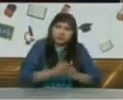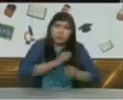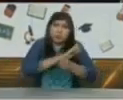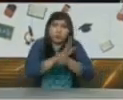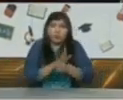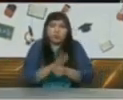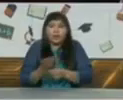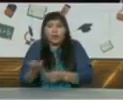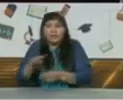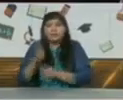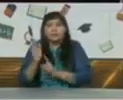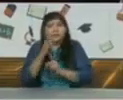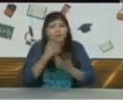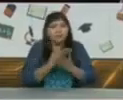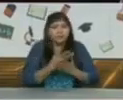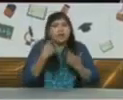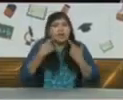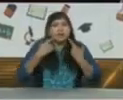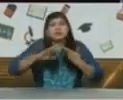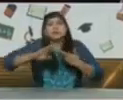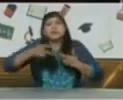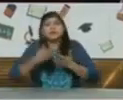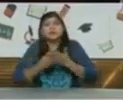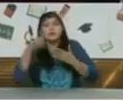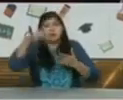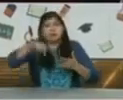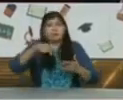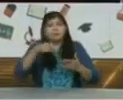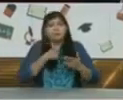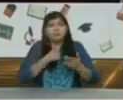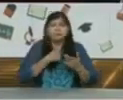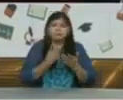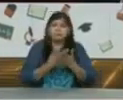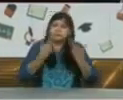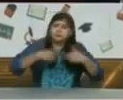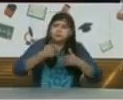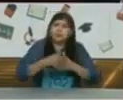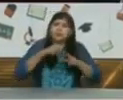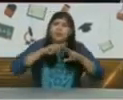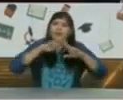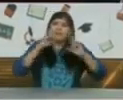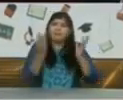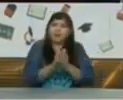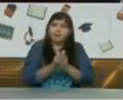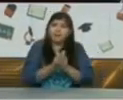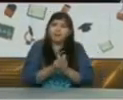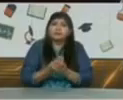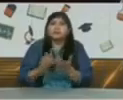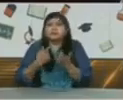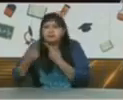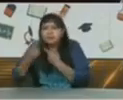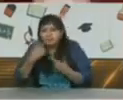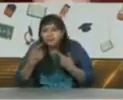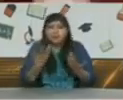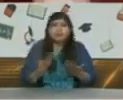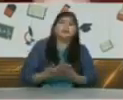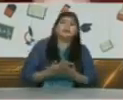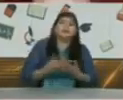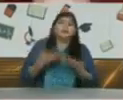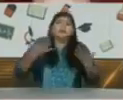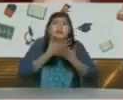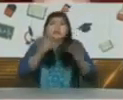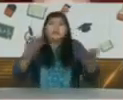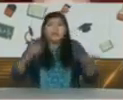बात ये भी हुई है कि हमने अपने परिवार में एक दूसरे को